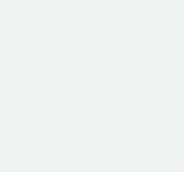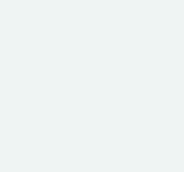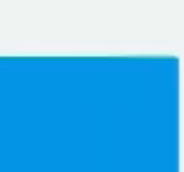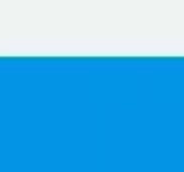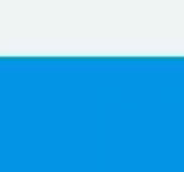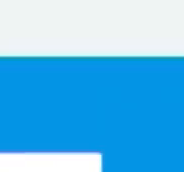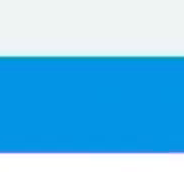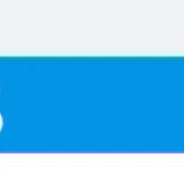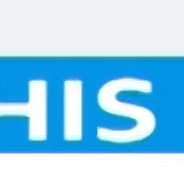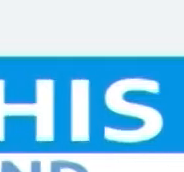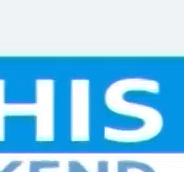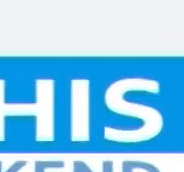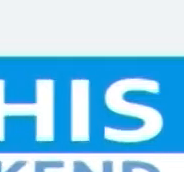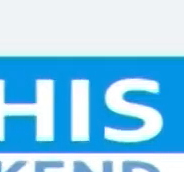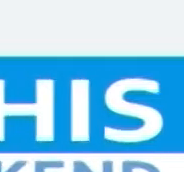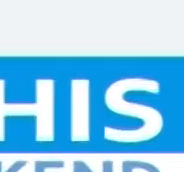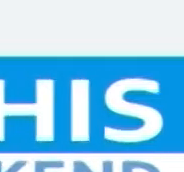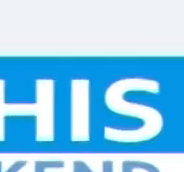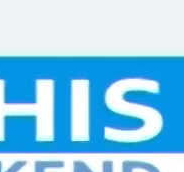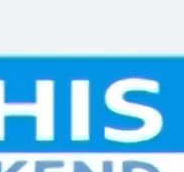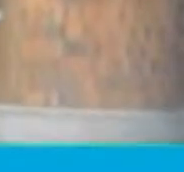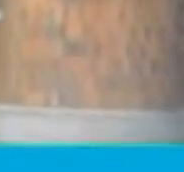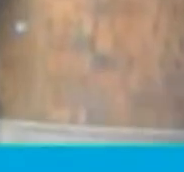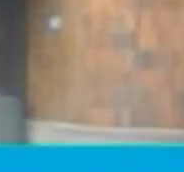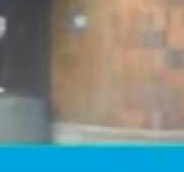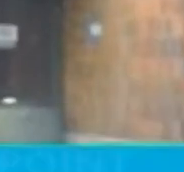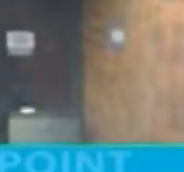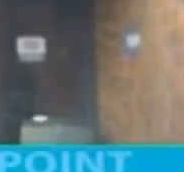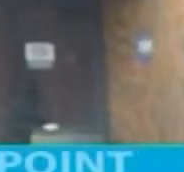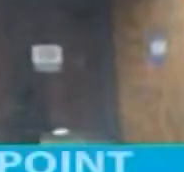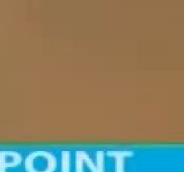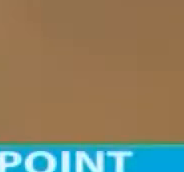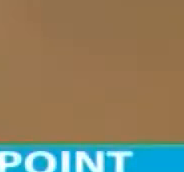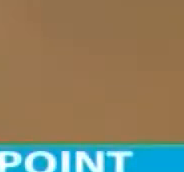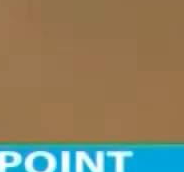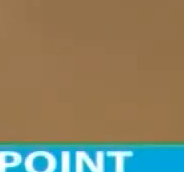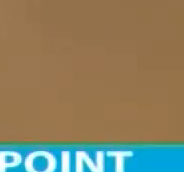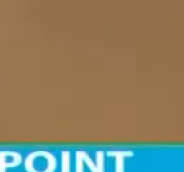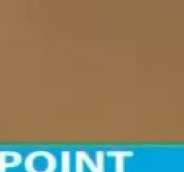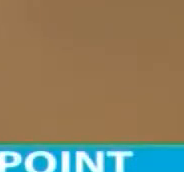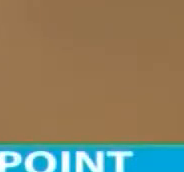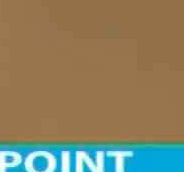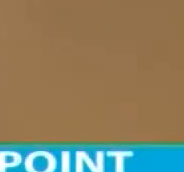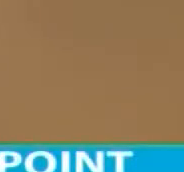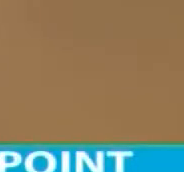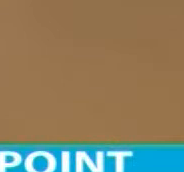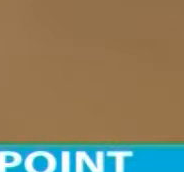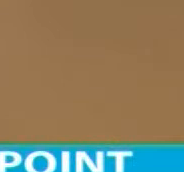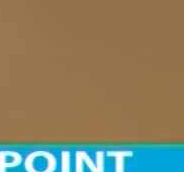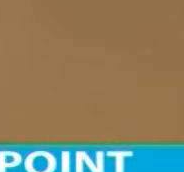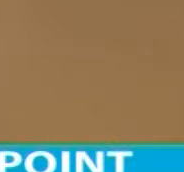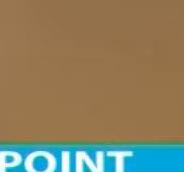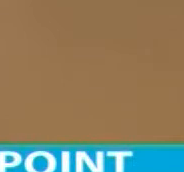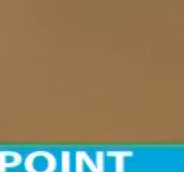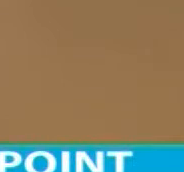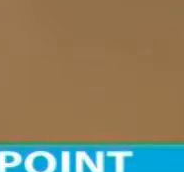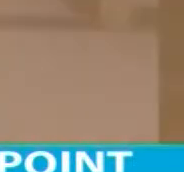This weekend on KBC Channel 1. Now, not only do I have to deal with, cancer,